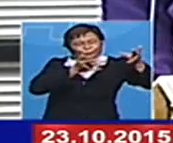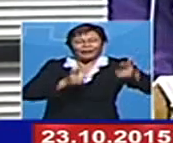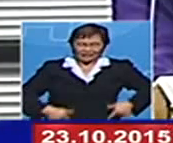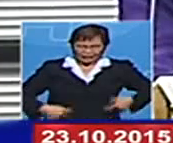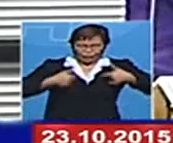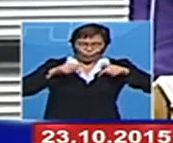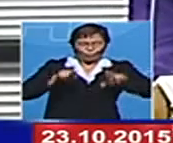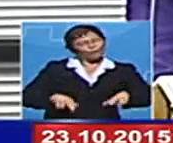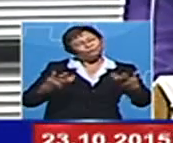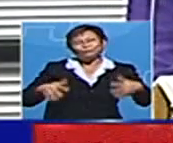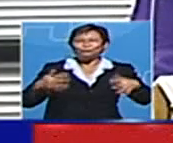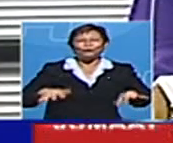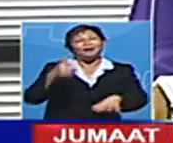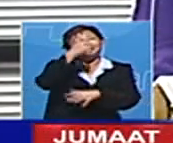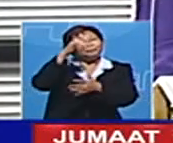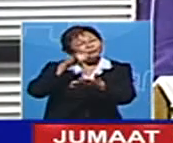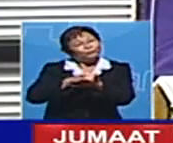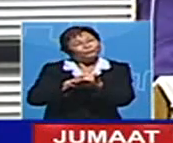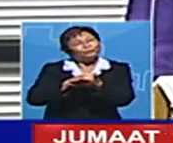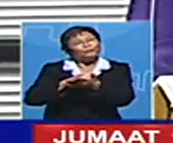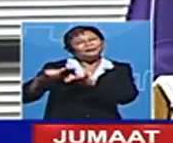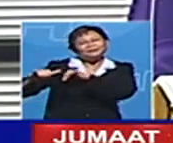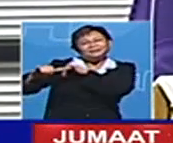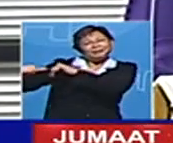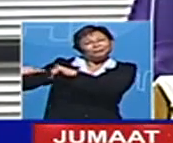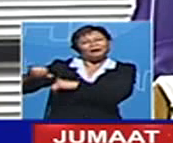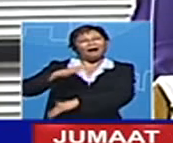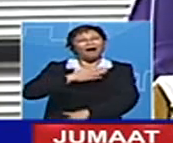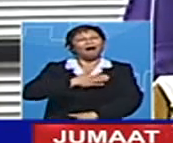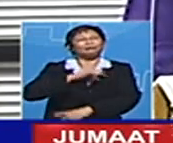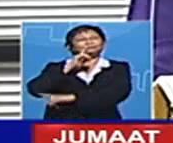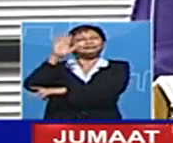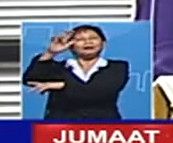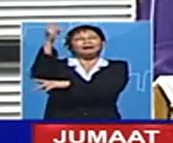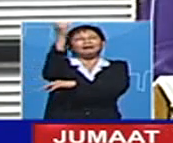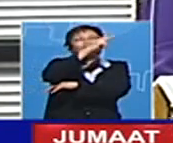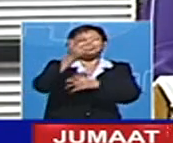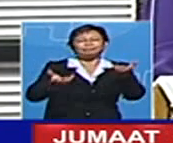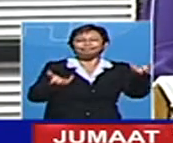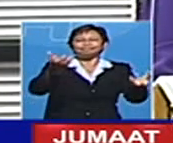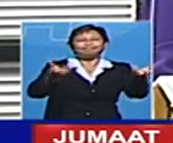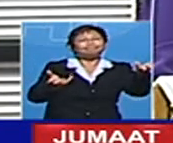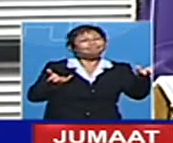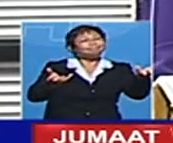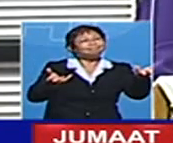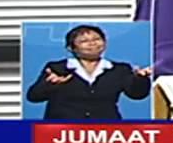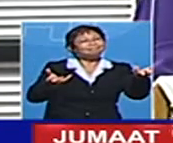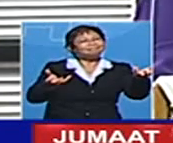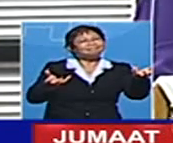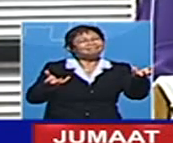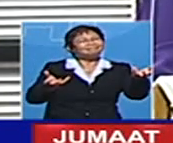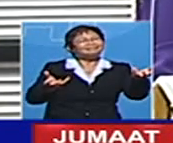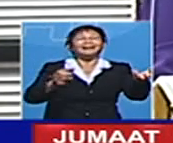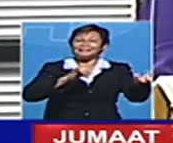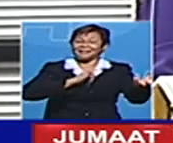mereka seubungan yang demikian selaras dengan aku janji kerajaan barisan nasional juga sukacita